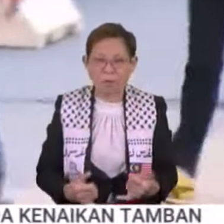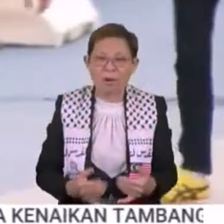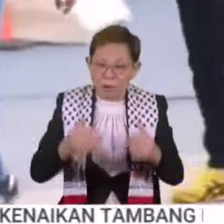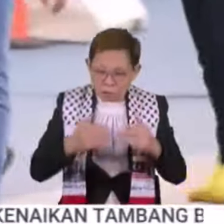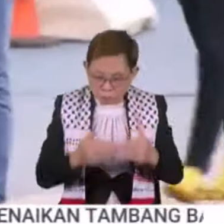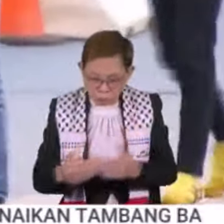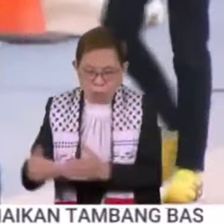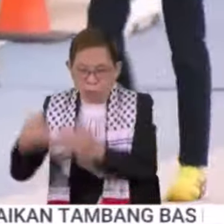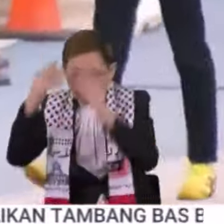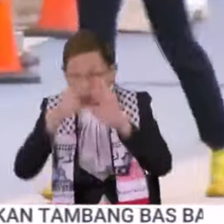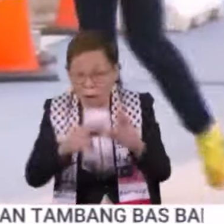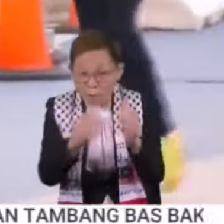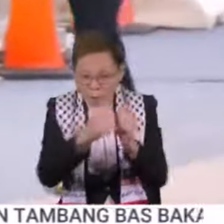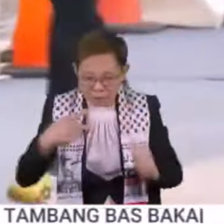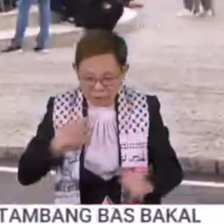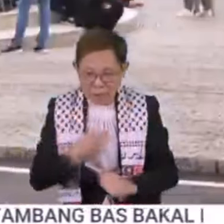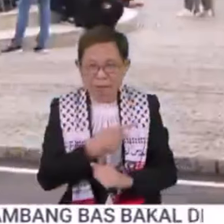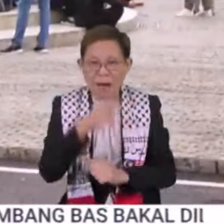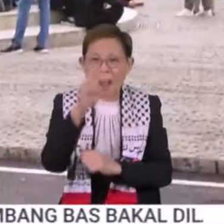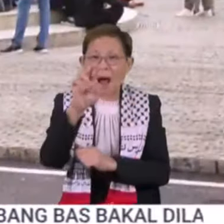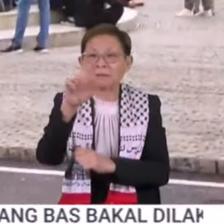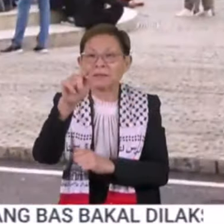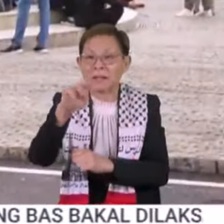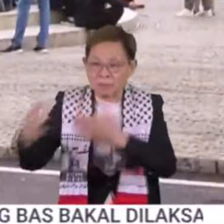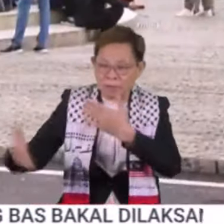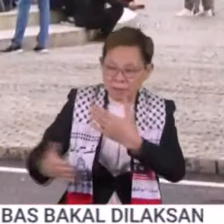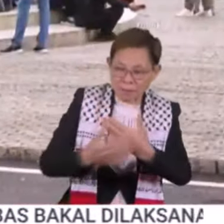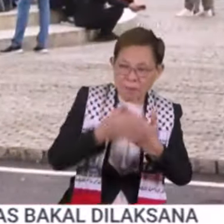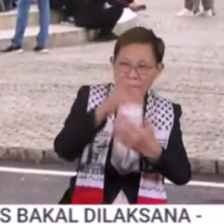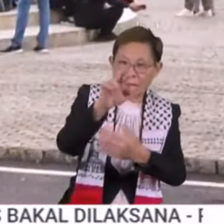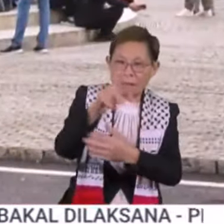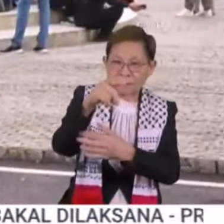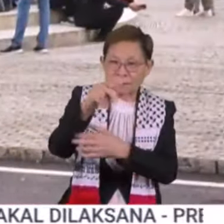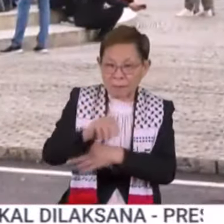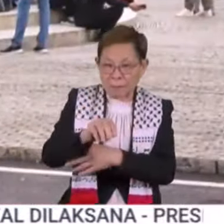ini. Teruskan kesetiaan anda bersama kami di RTM. Kita kembali ke Angkasa Puri. Silakan.